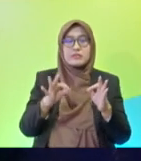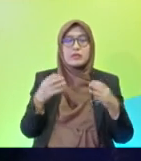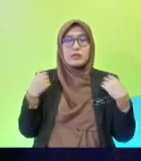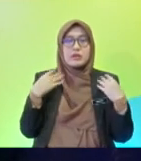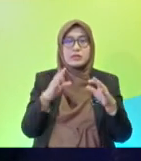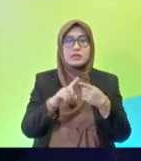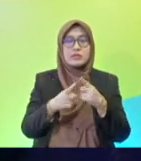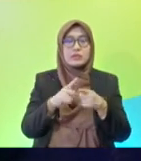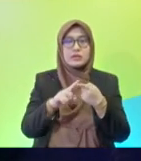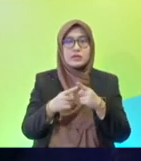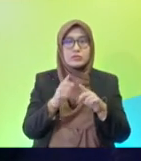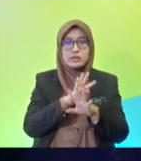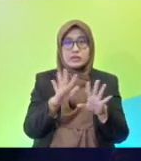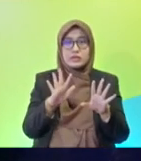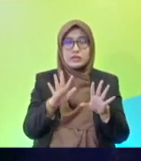wan-kawan